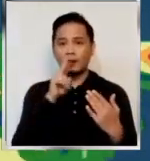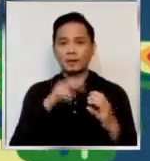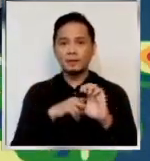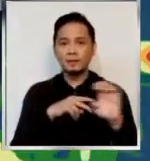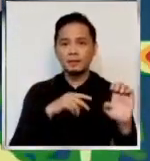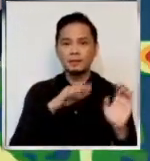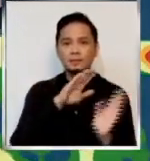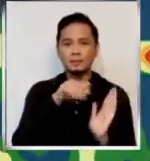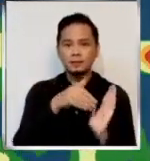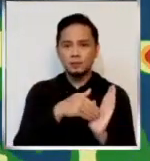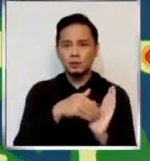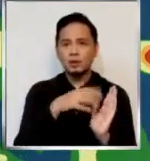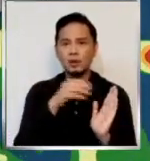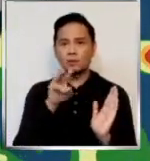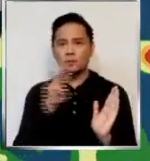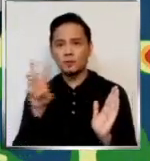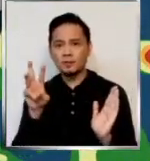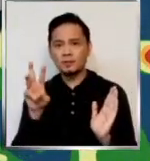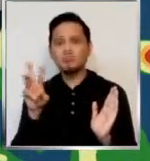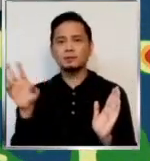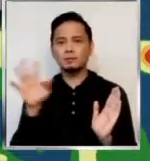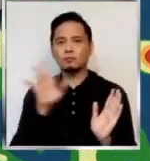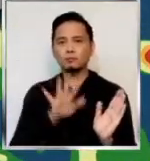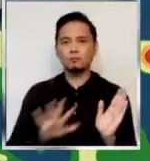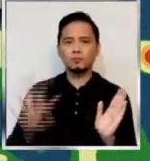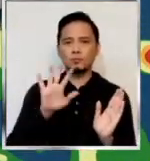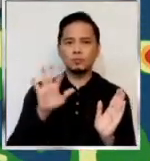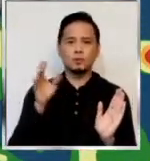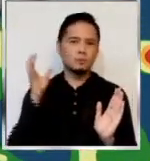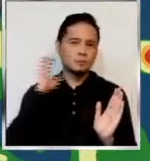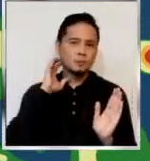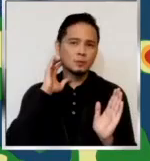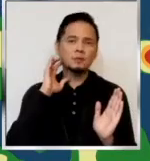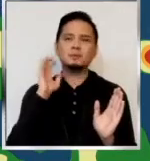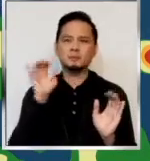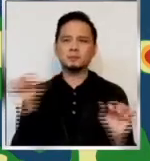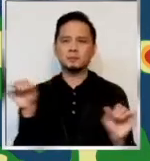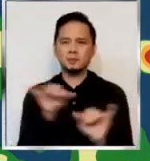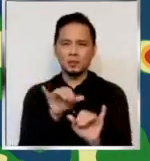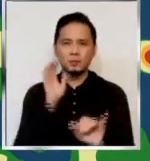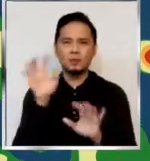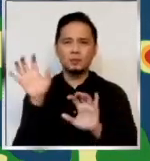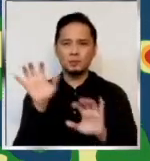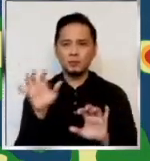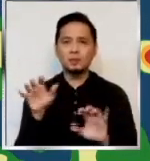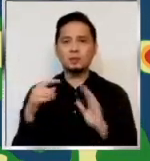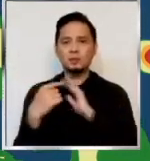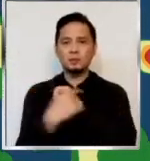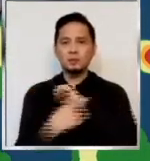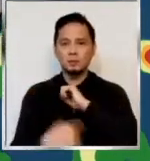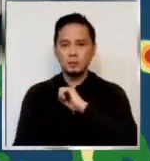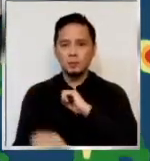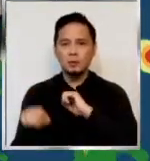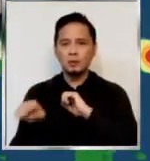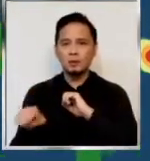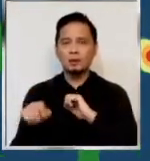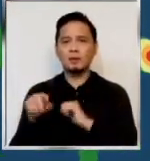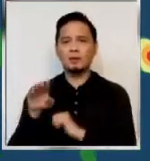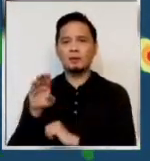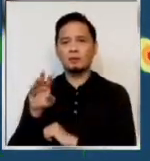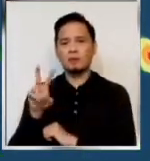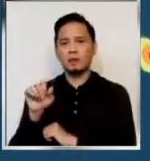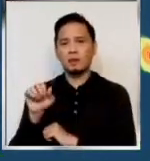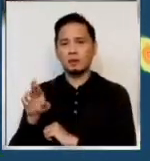Western section at maging sa buong Mindanao. May mga malalakas na ulan dyan sa may Zamboanga, Peninsula, BARMM hanggang dyan sa